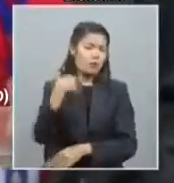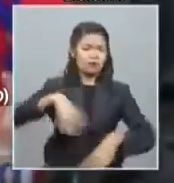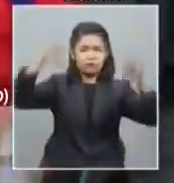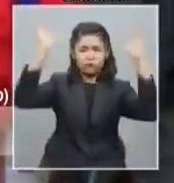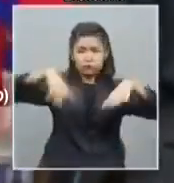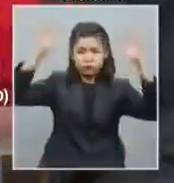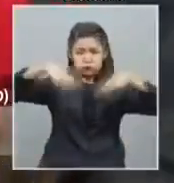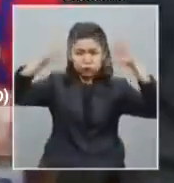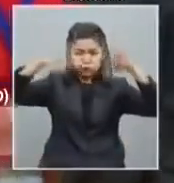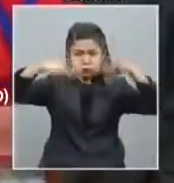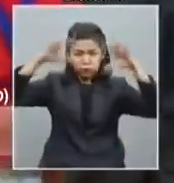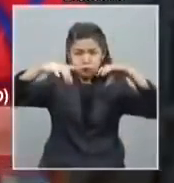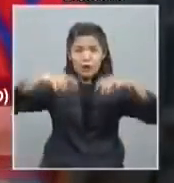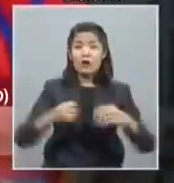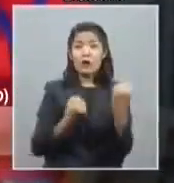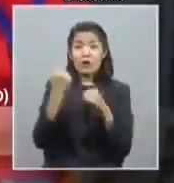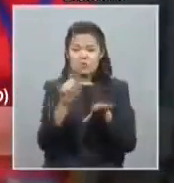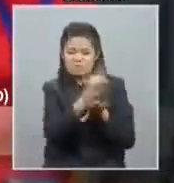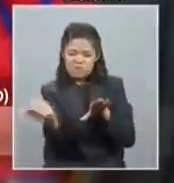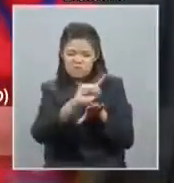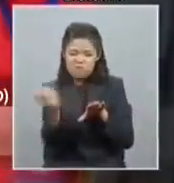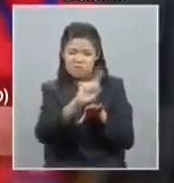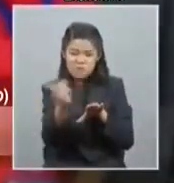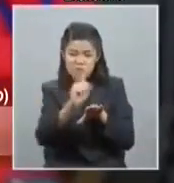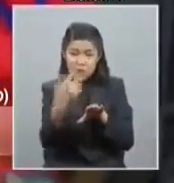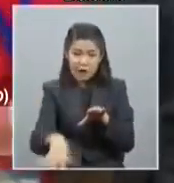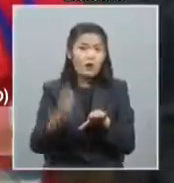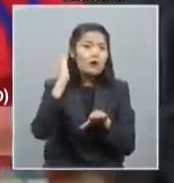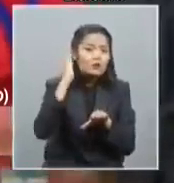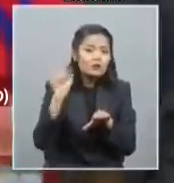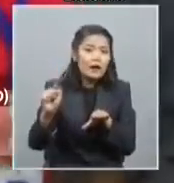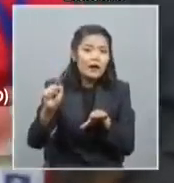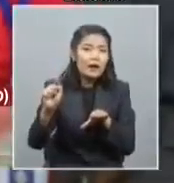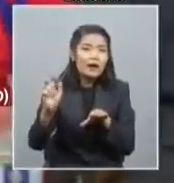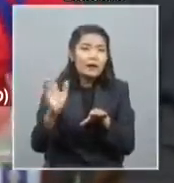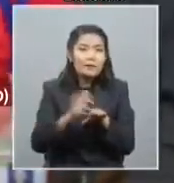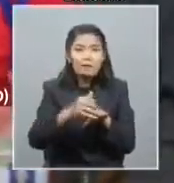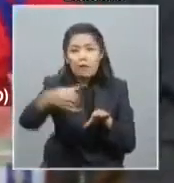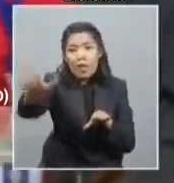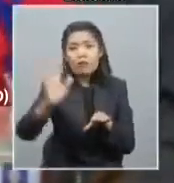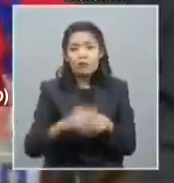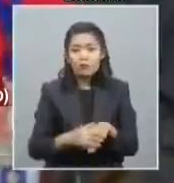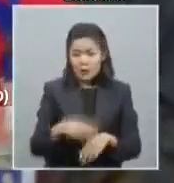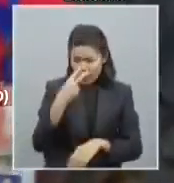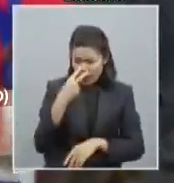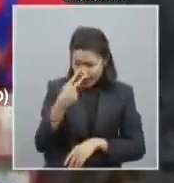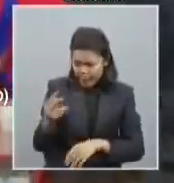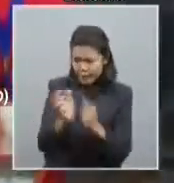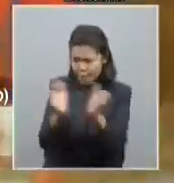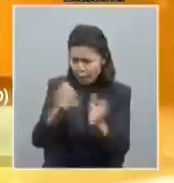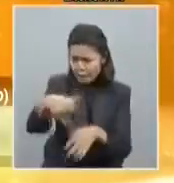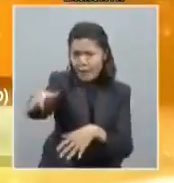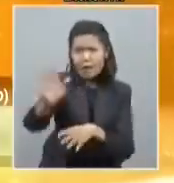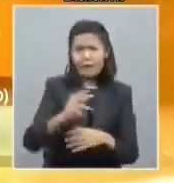หนักมากจนต้องใช้ที่ปัดน้ำฝนขั้นสุดและบิลลี่เนี่ยถูกปล่อยตัวไปแล้วเห็นด้วยว่าบิลลี่ปล่อยตัว